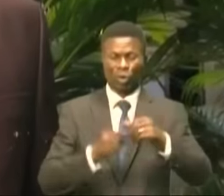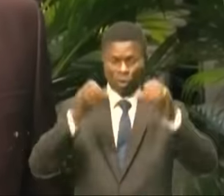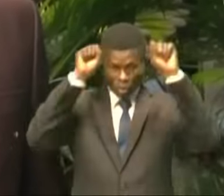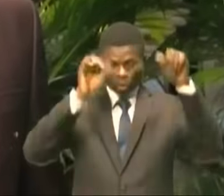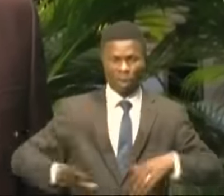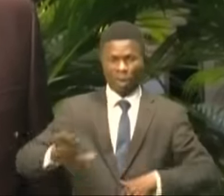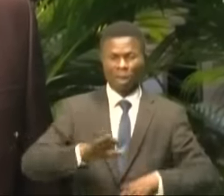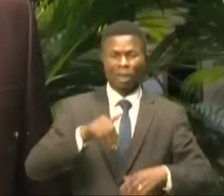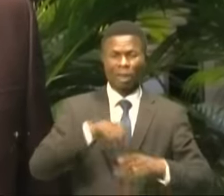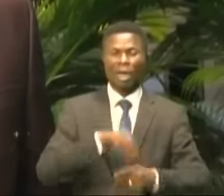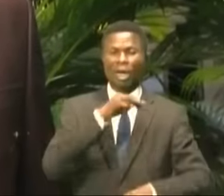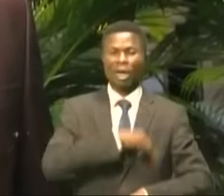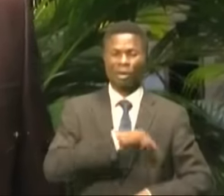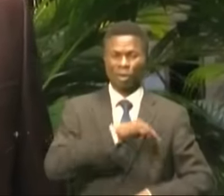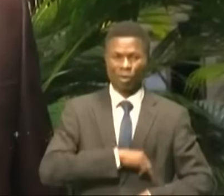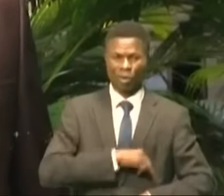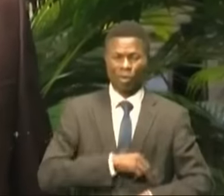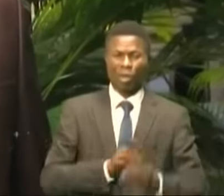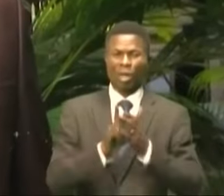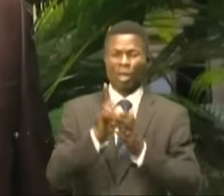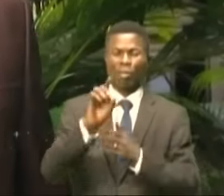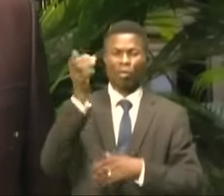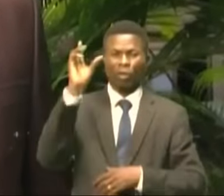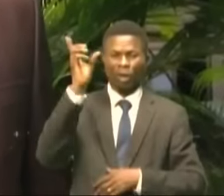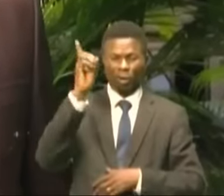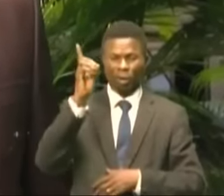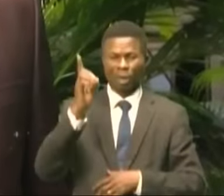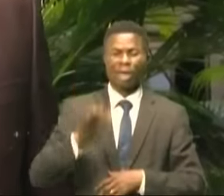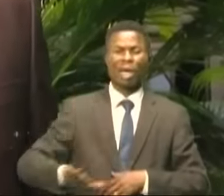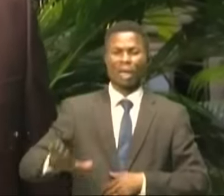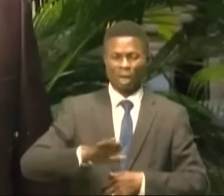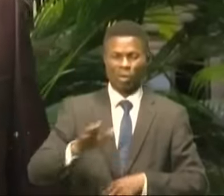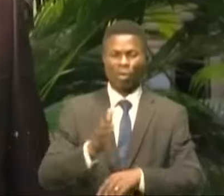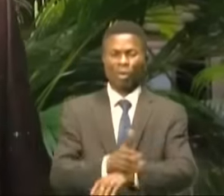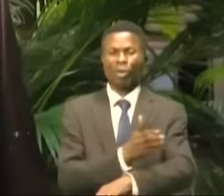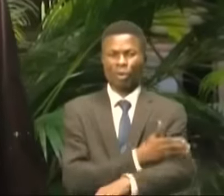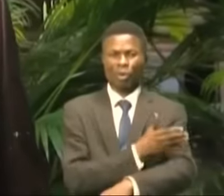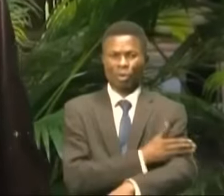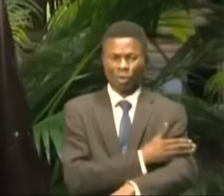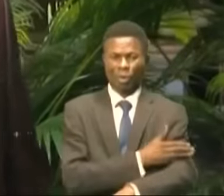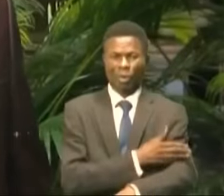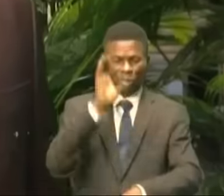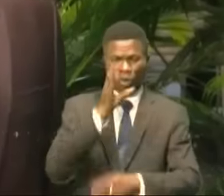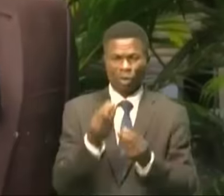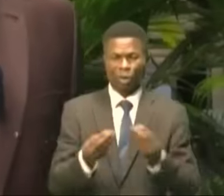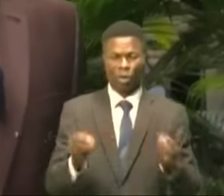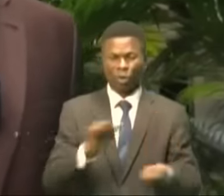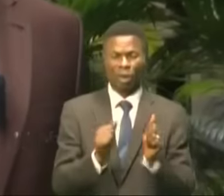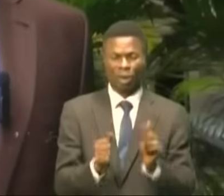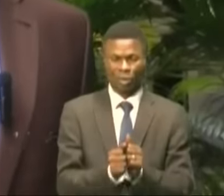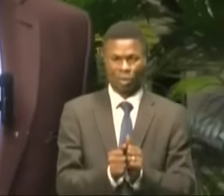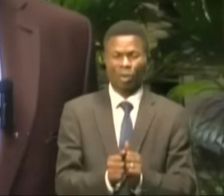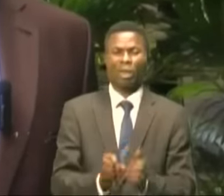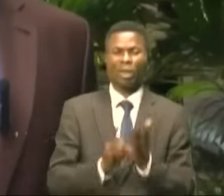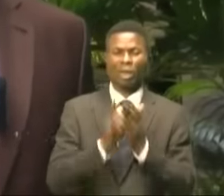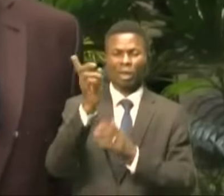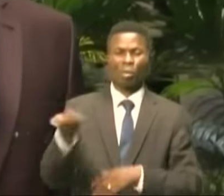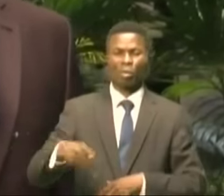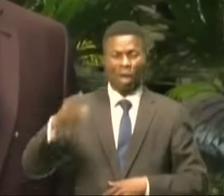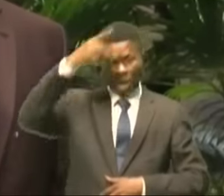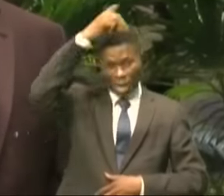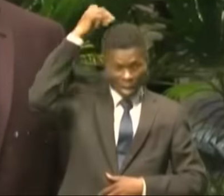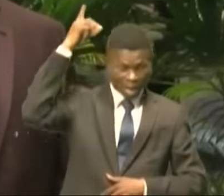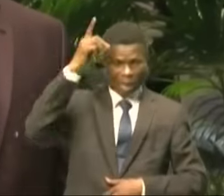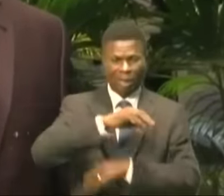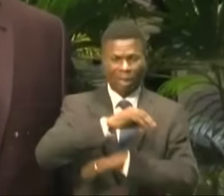dans sa mission de relever le défi de ce pays et par du gaucher, le défi de développement de la province du Kasaï central,